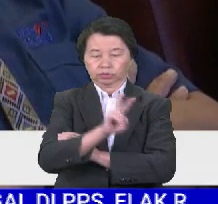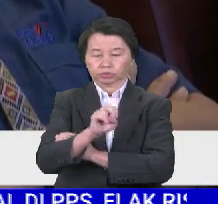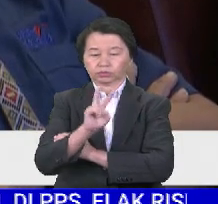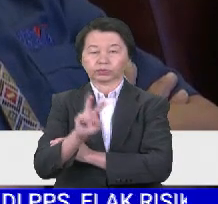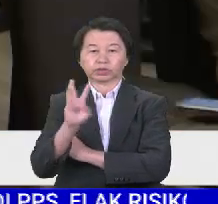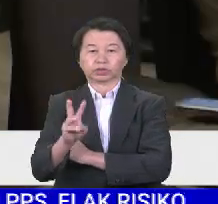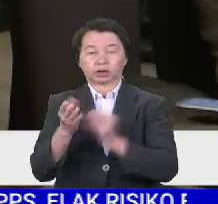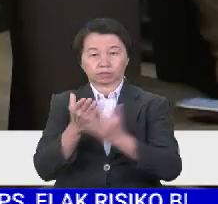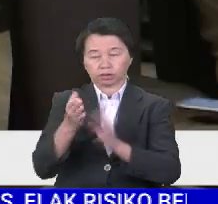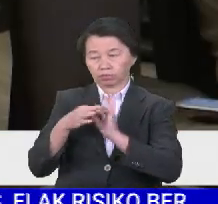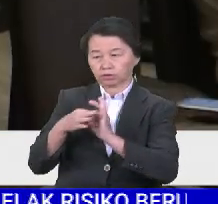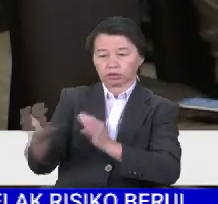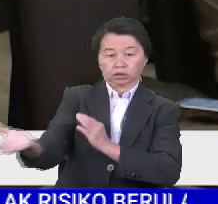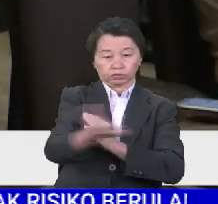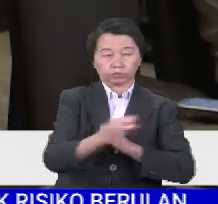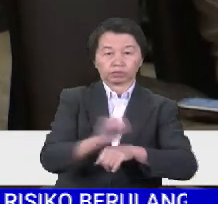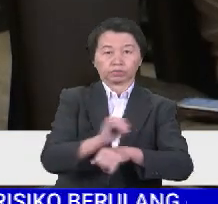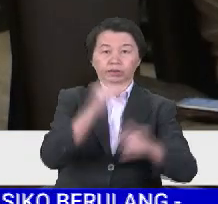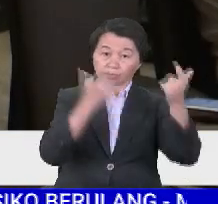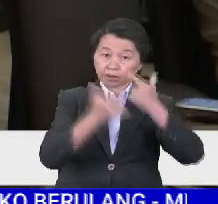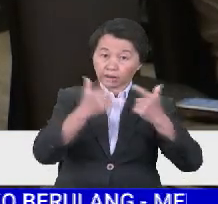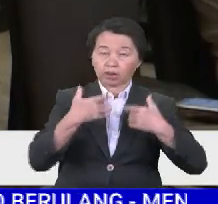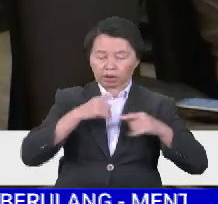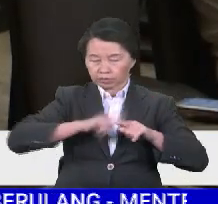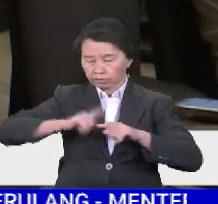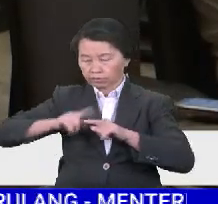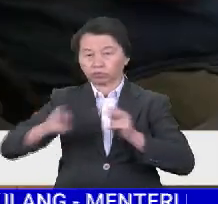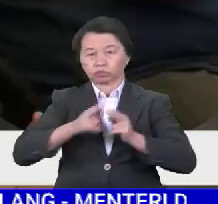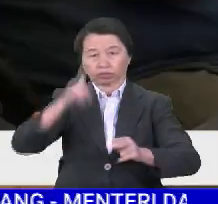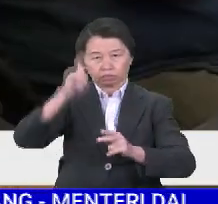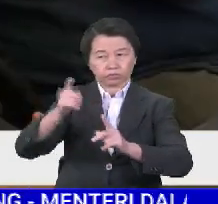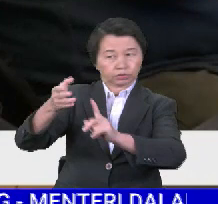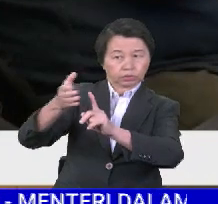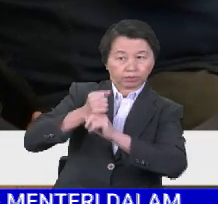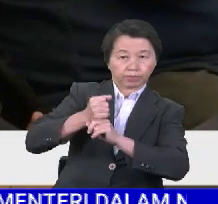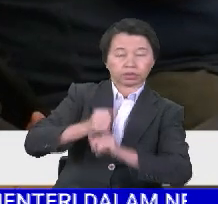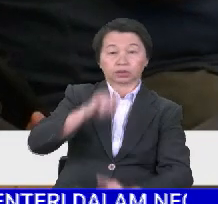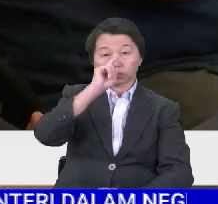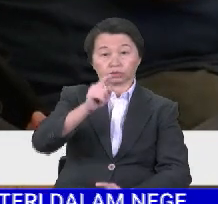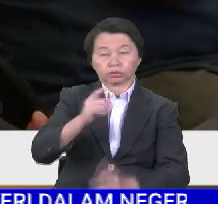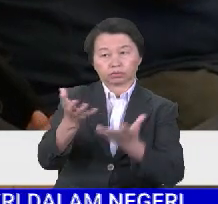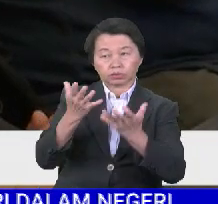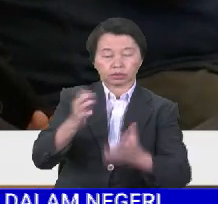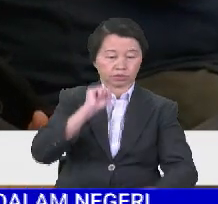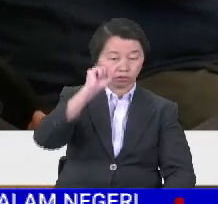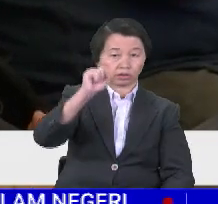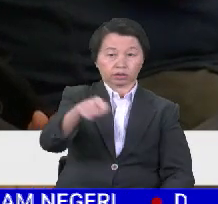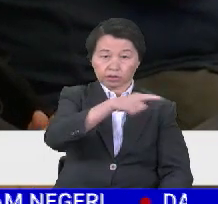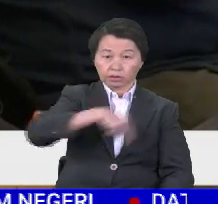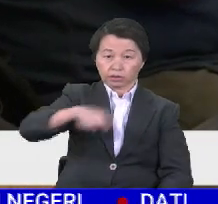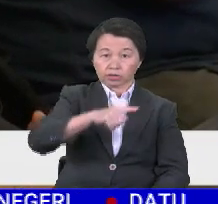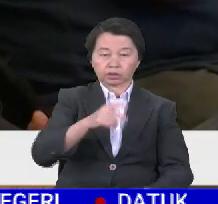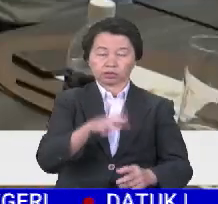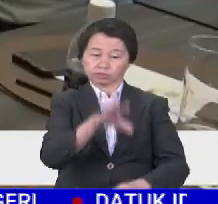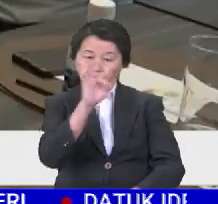2022-2026 melalui kerjasama semua pemain industri. Terdapat pelbagai usaha juga perlu dicapai bagi memastikan hasrat Sabah menjadi